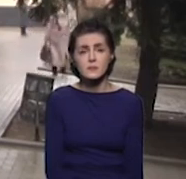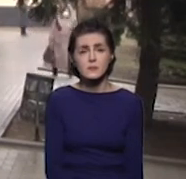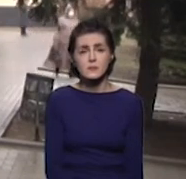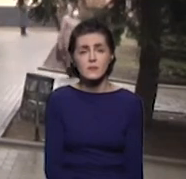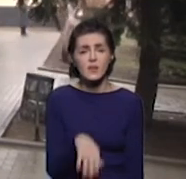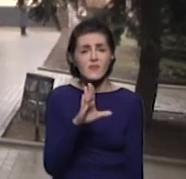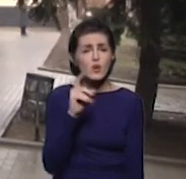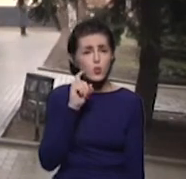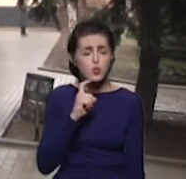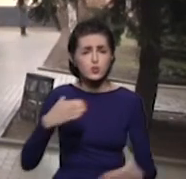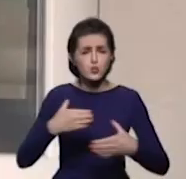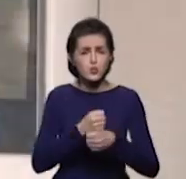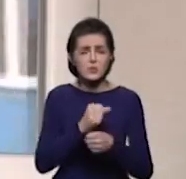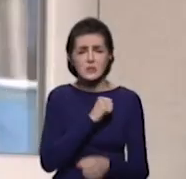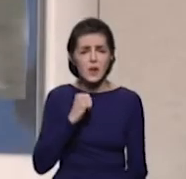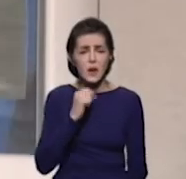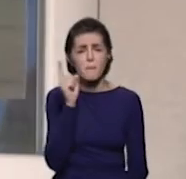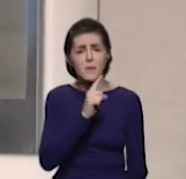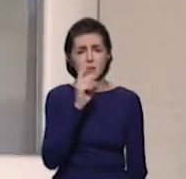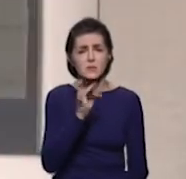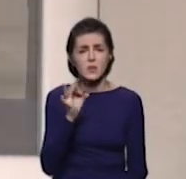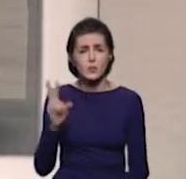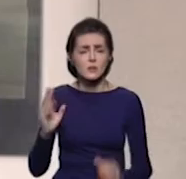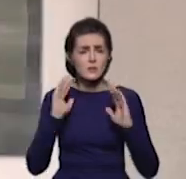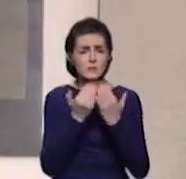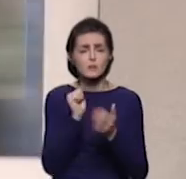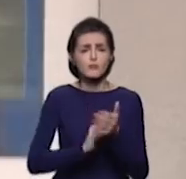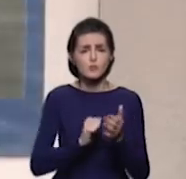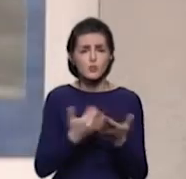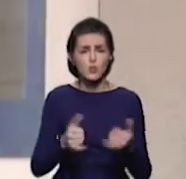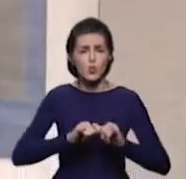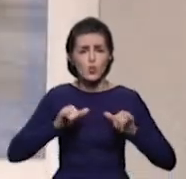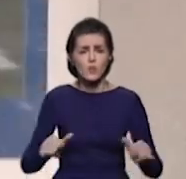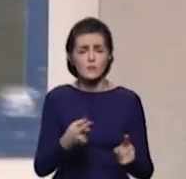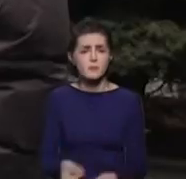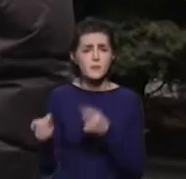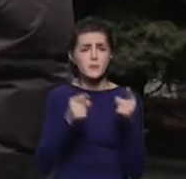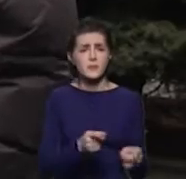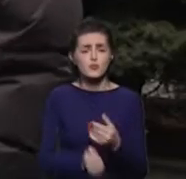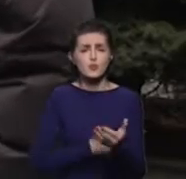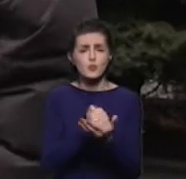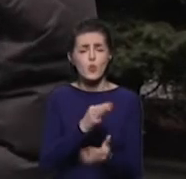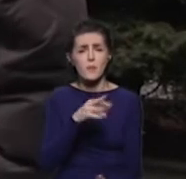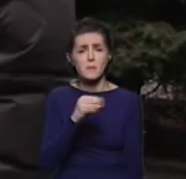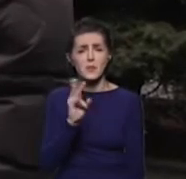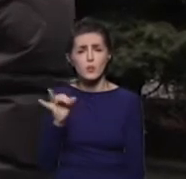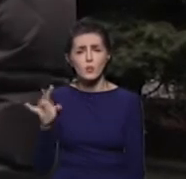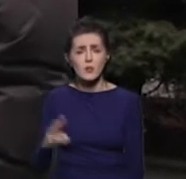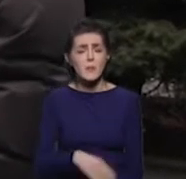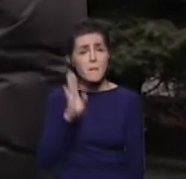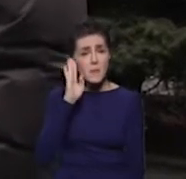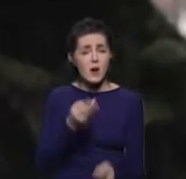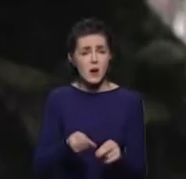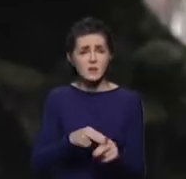В Україні скоротили мінімальний термін самоізоляції. Усе через швидкий перебіг штаму омікрон. Святослав поки на ковід не хворів,